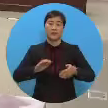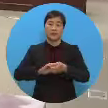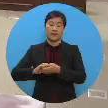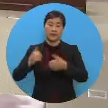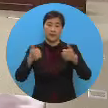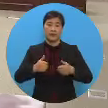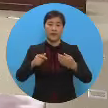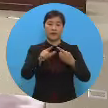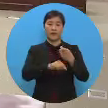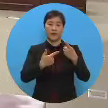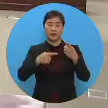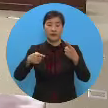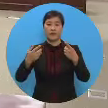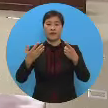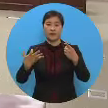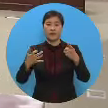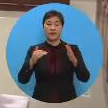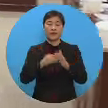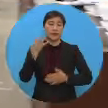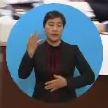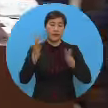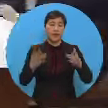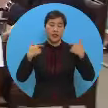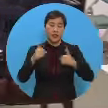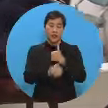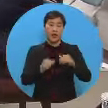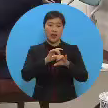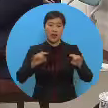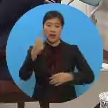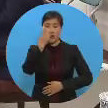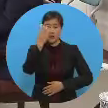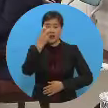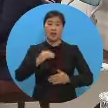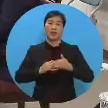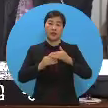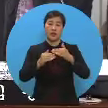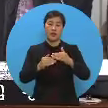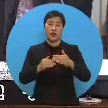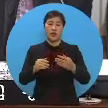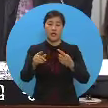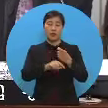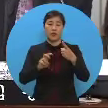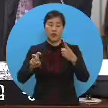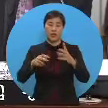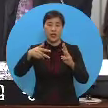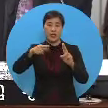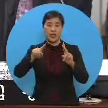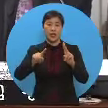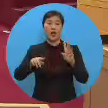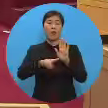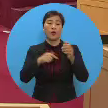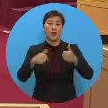다하겠습니다. 이번 정례회는 6일부터 19일까지 14일 동안 상임위원회별 행정사무감사가 진행되고 오는